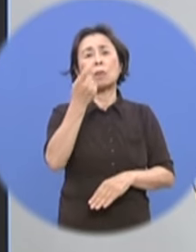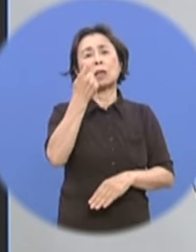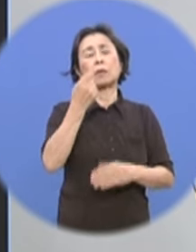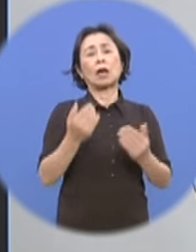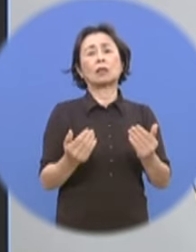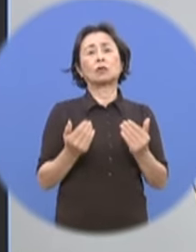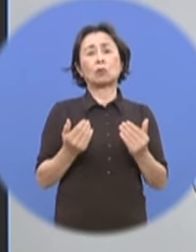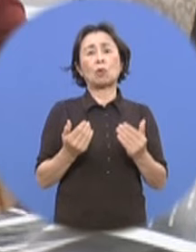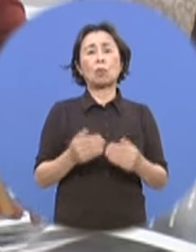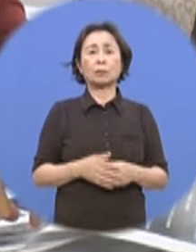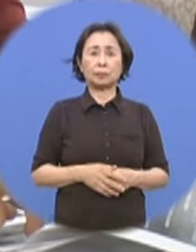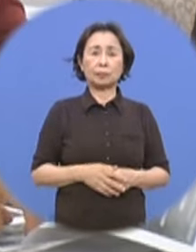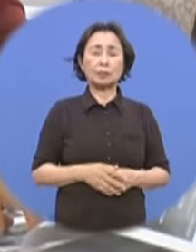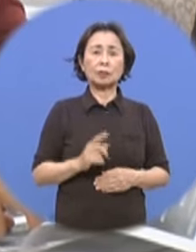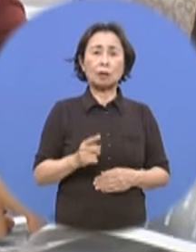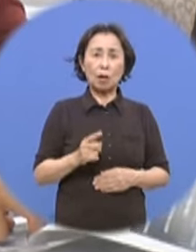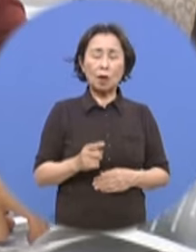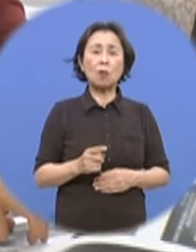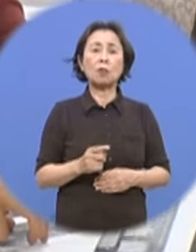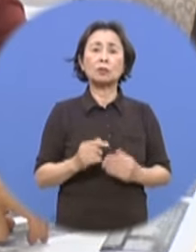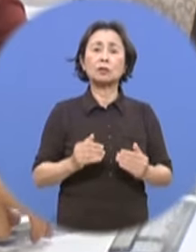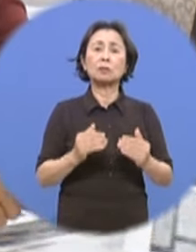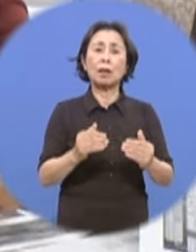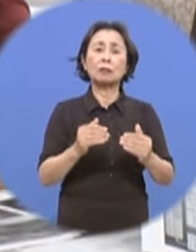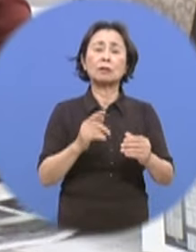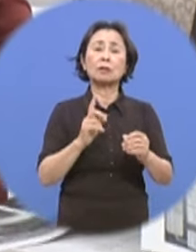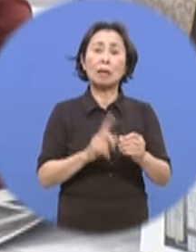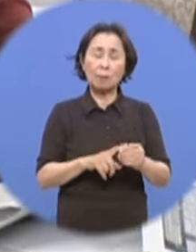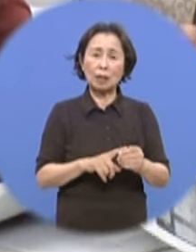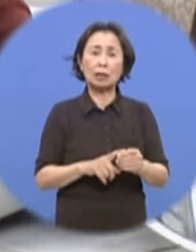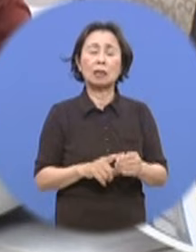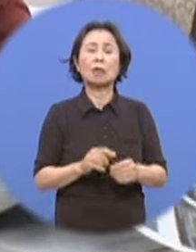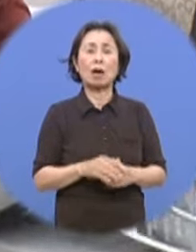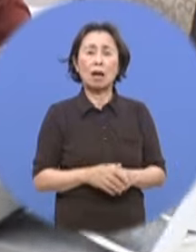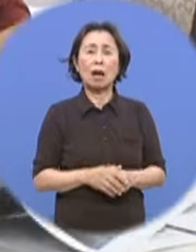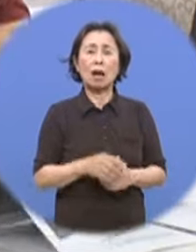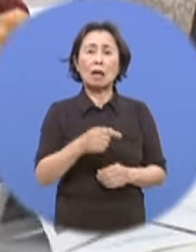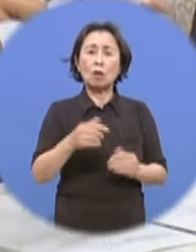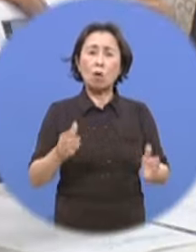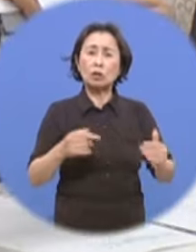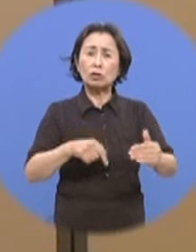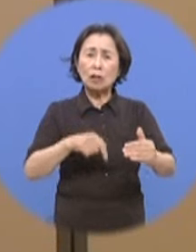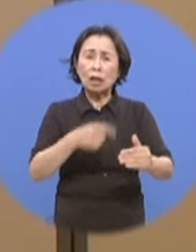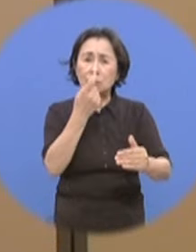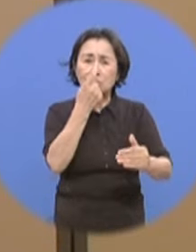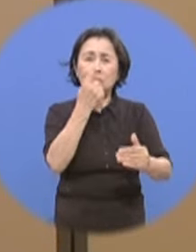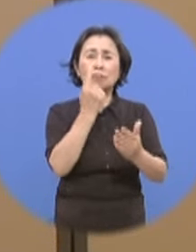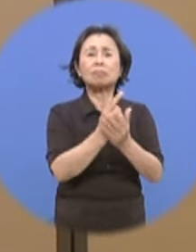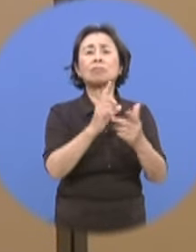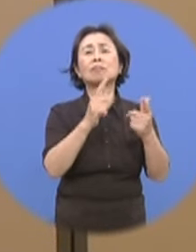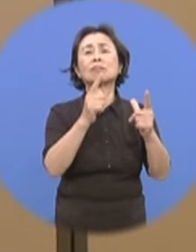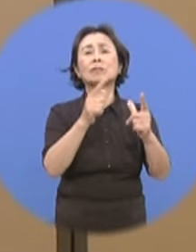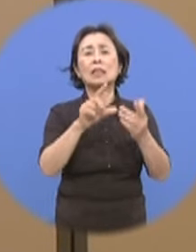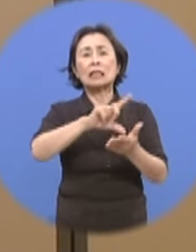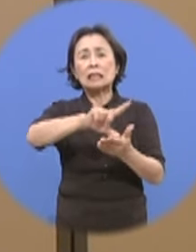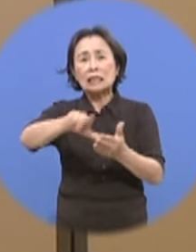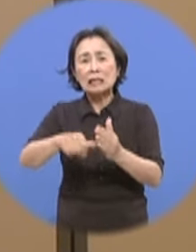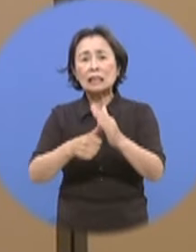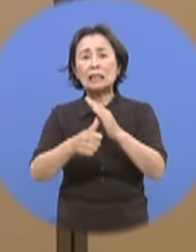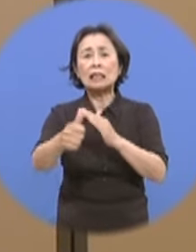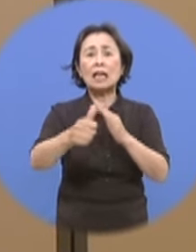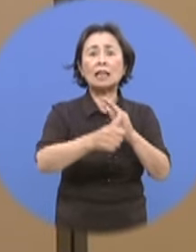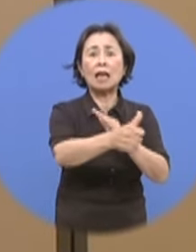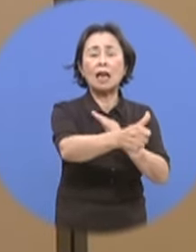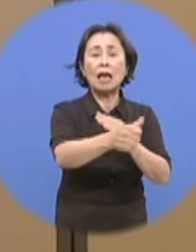ますそういった学びを展開する中ではあの教室だけではなくって地域に出て地域の課題